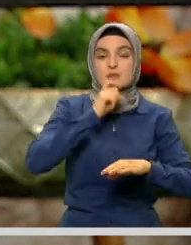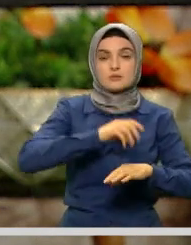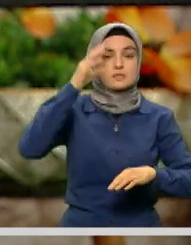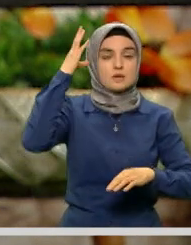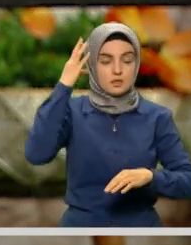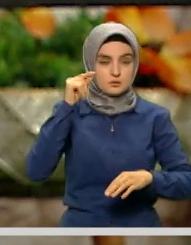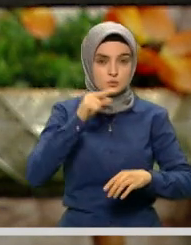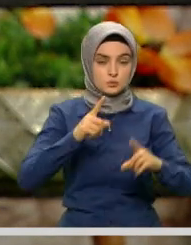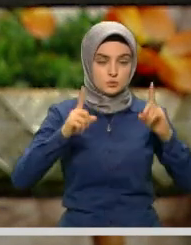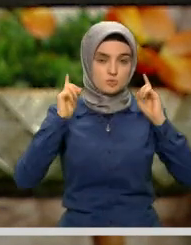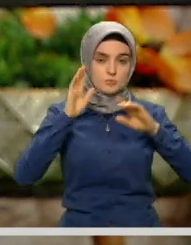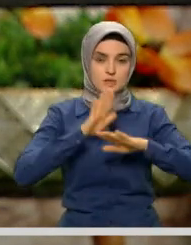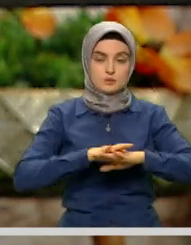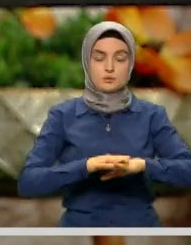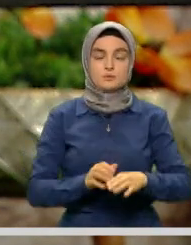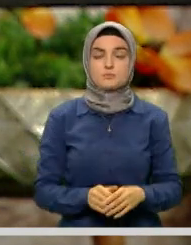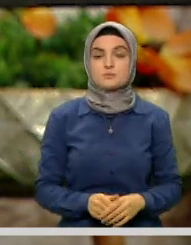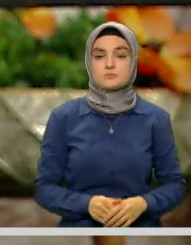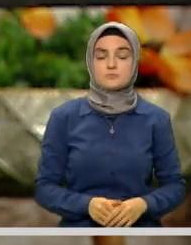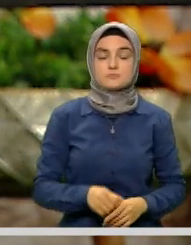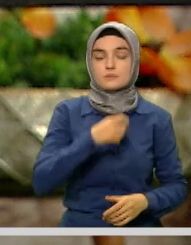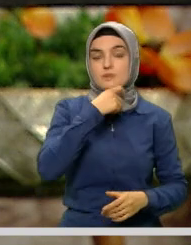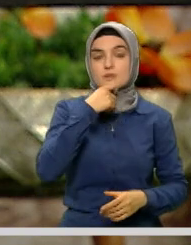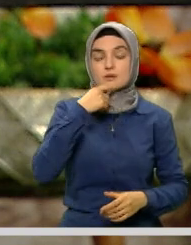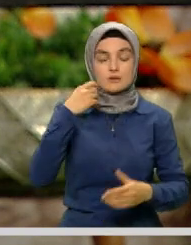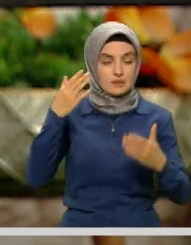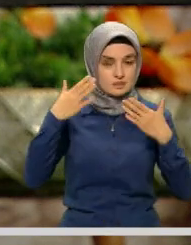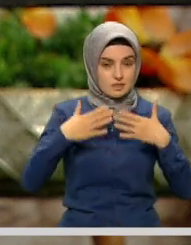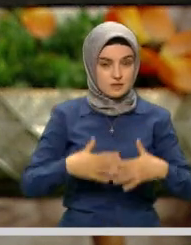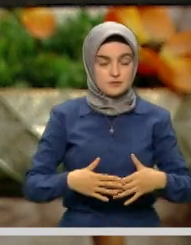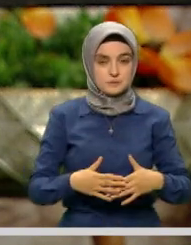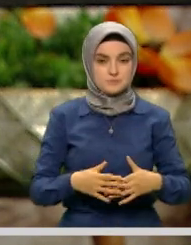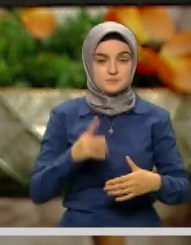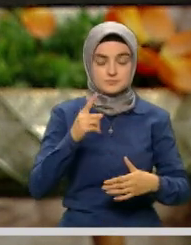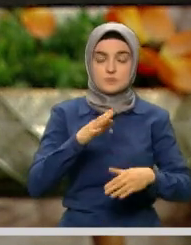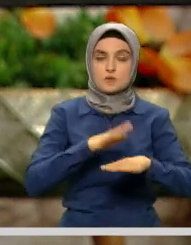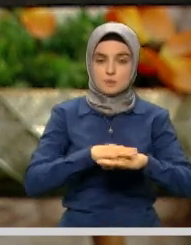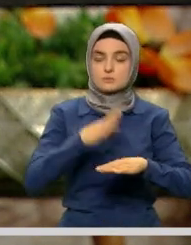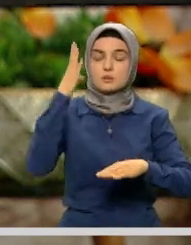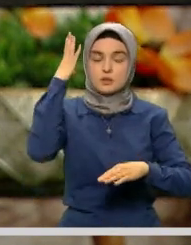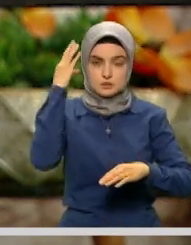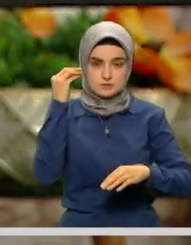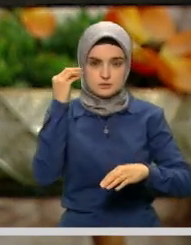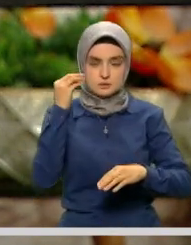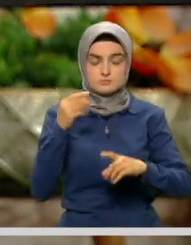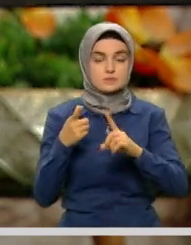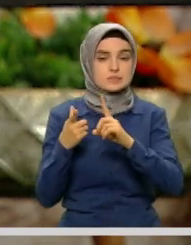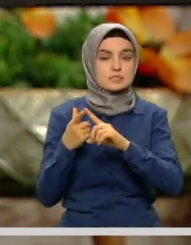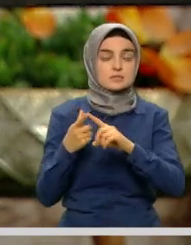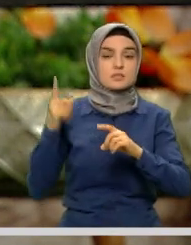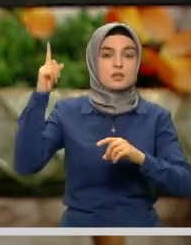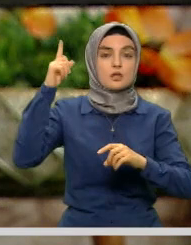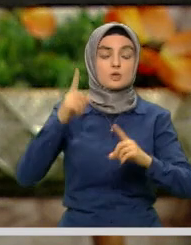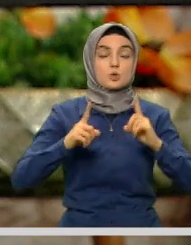hatada nasuh tövbesi yapıyor. Ve eski halini hani bir yaptığının farkına vardı, ikincisi Allah'a